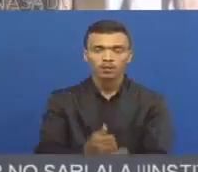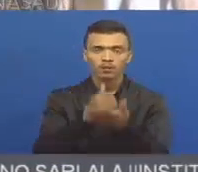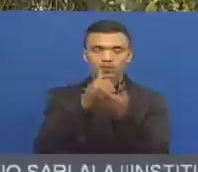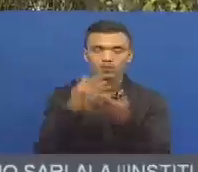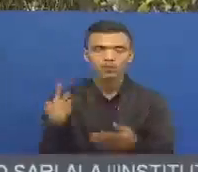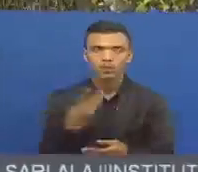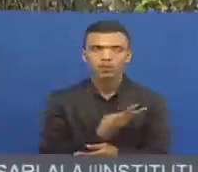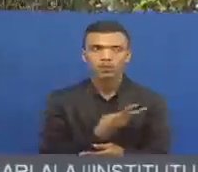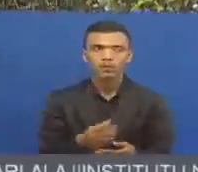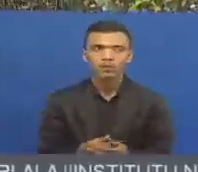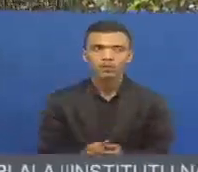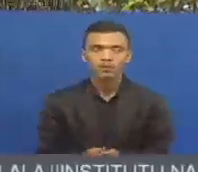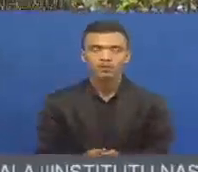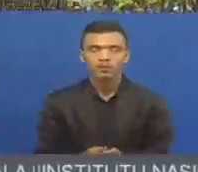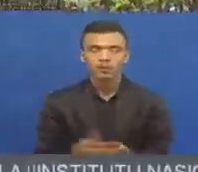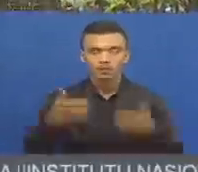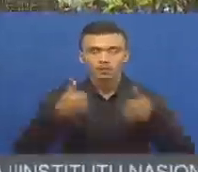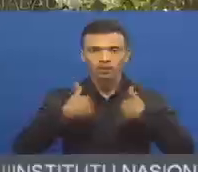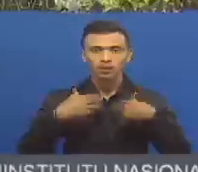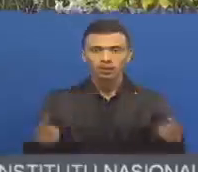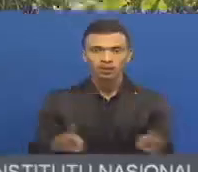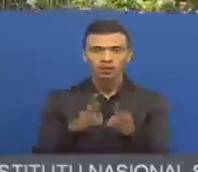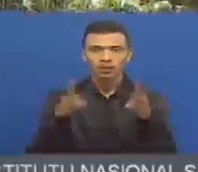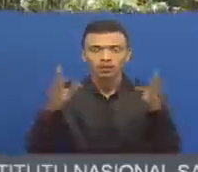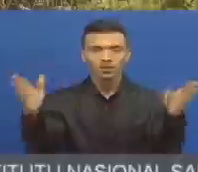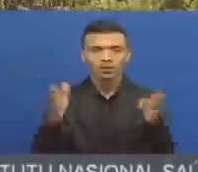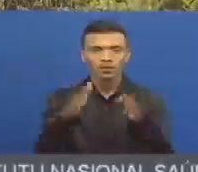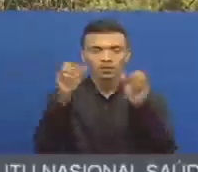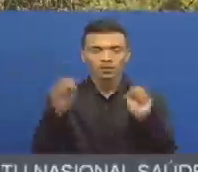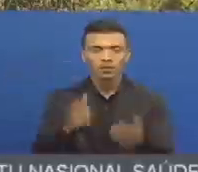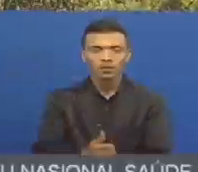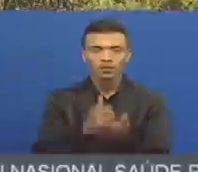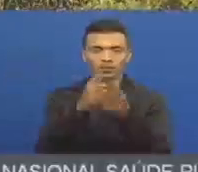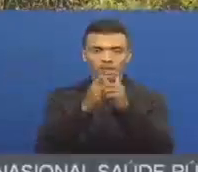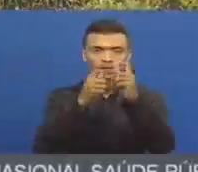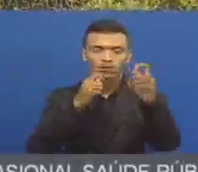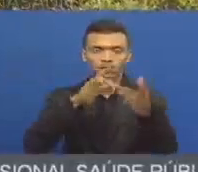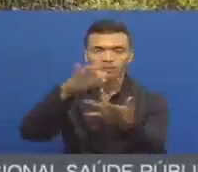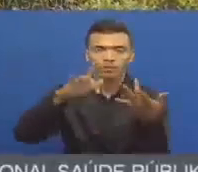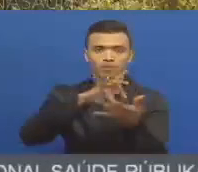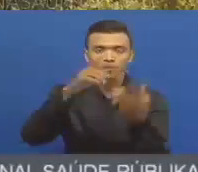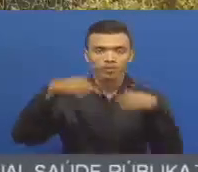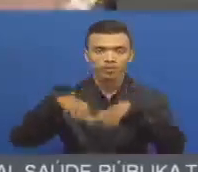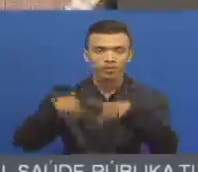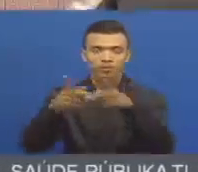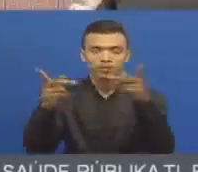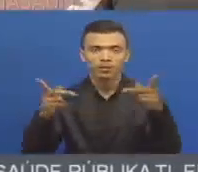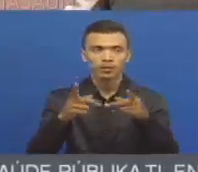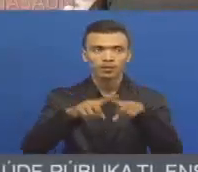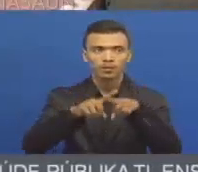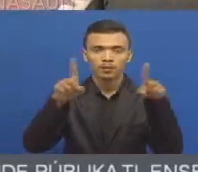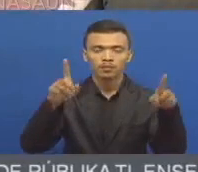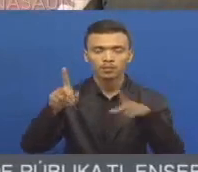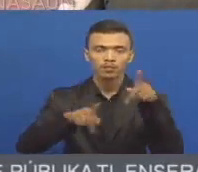mi. Mesmo ia una dalan kik ne pe bele facilita transporte. Bele circula tău fatin refere. Mai bem